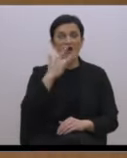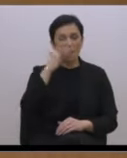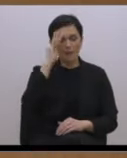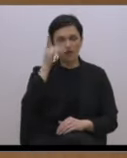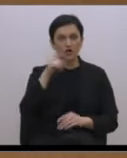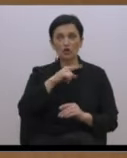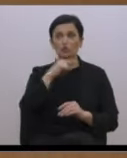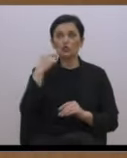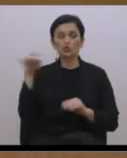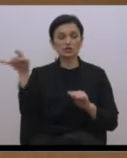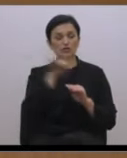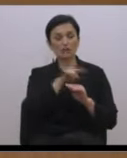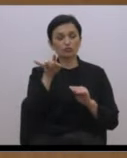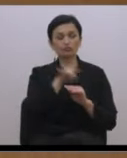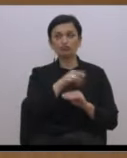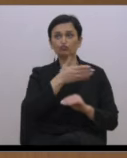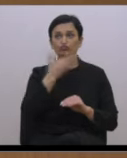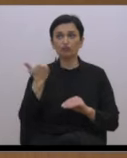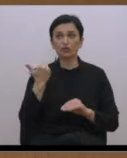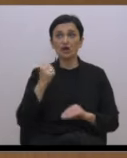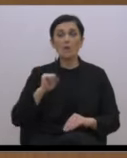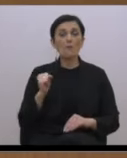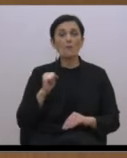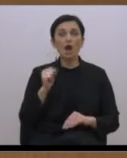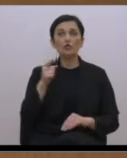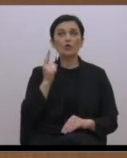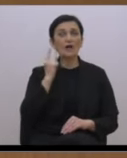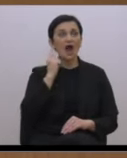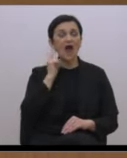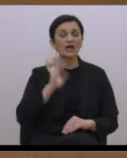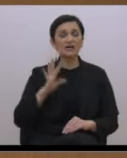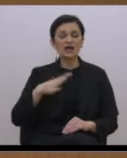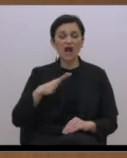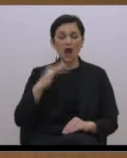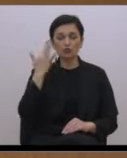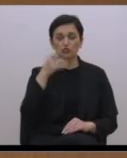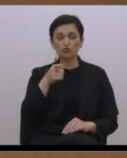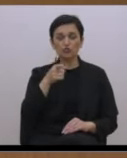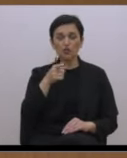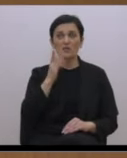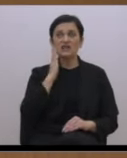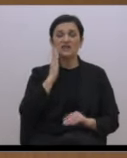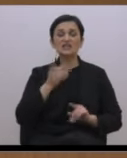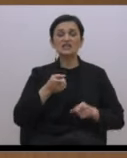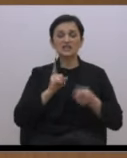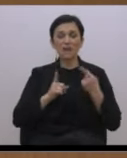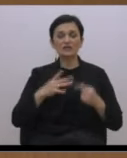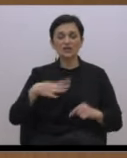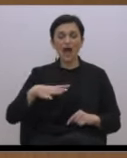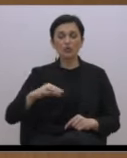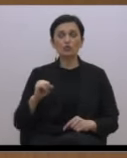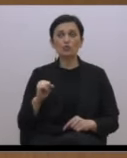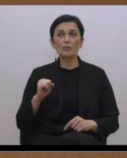აღარ დაფრენავს რუსეთში. მაგრამ მეგობრობაც არ გესმით ქართულ ოცნებაში. ნამდვილი ქართული მეგობრობა, იმიტომ